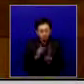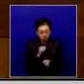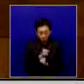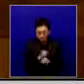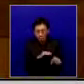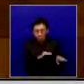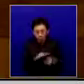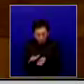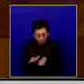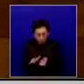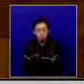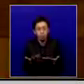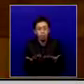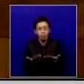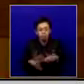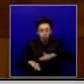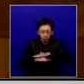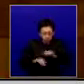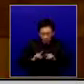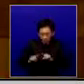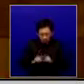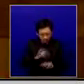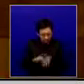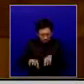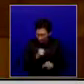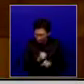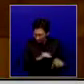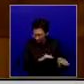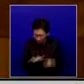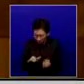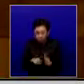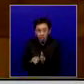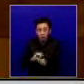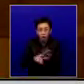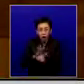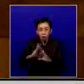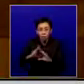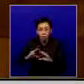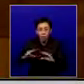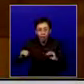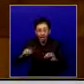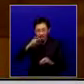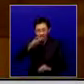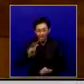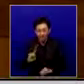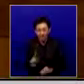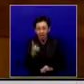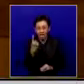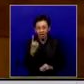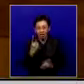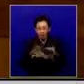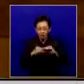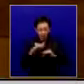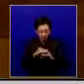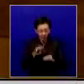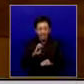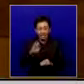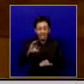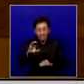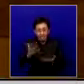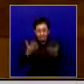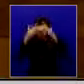สร้างโครงสร้างพื้นฐานให้เต็มที่เต็มที่โควิดหายเราจะเป็นประเทศแรกที่มีสิ่งเหล่านี้เวียดนาม